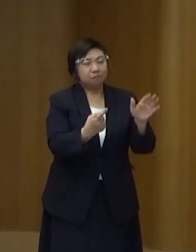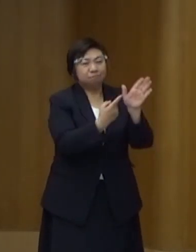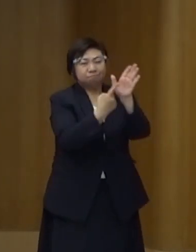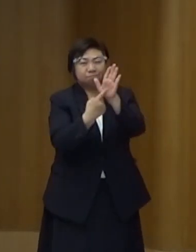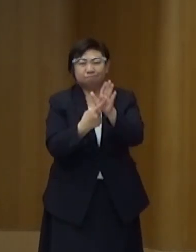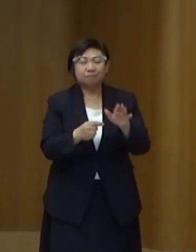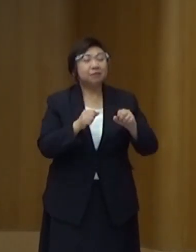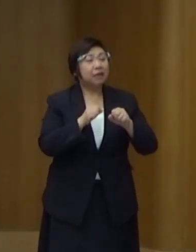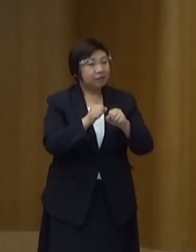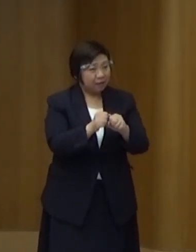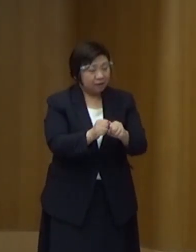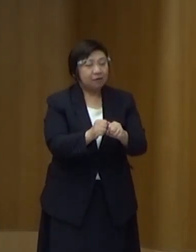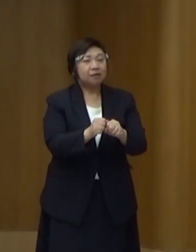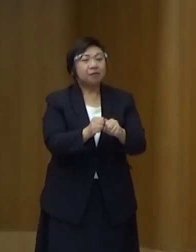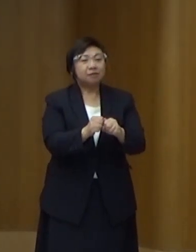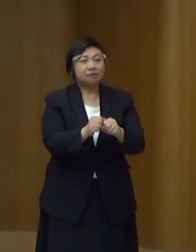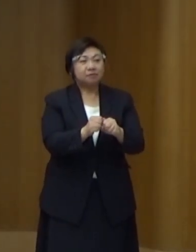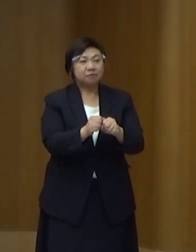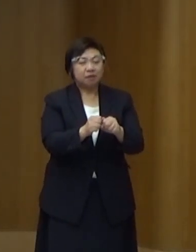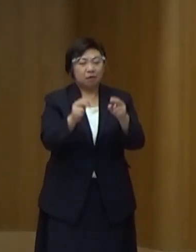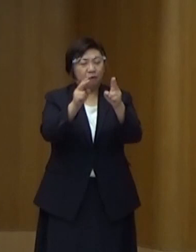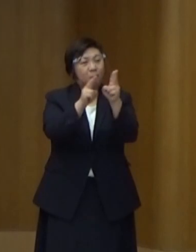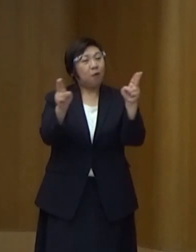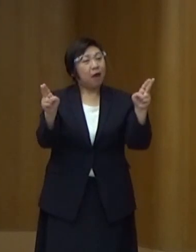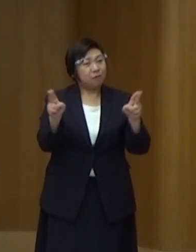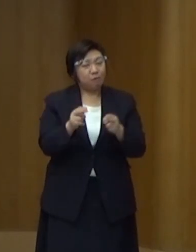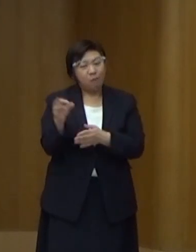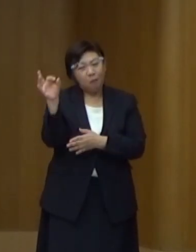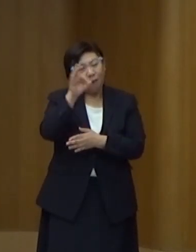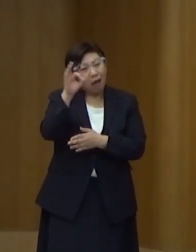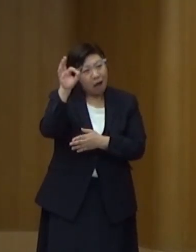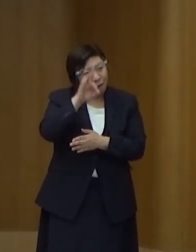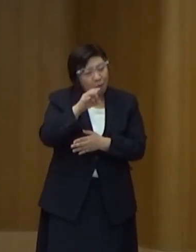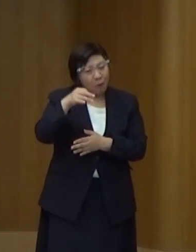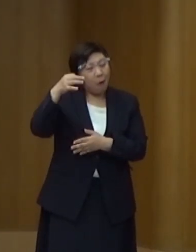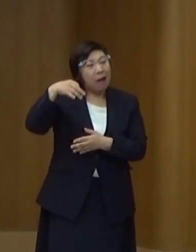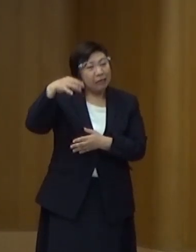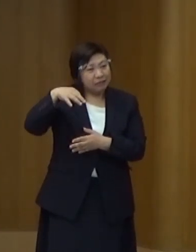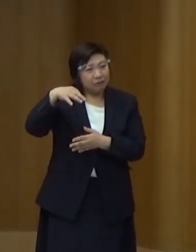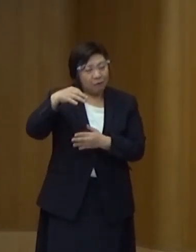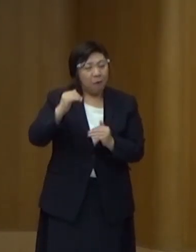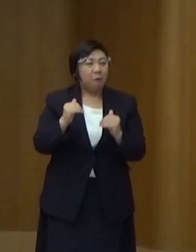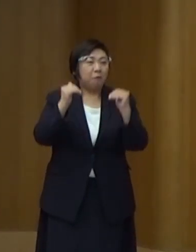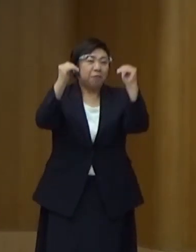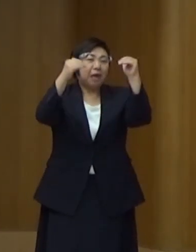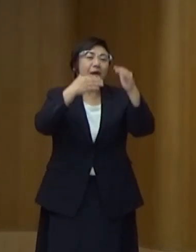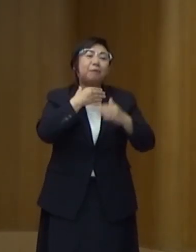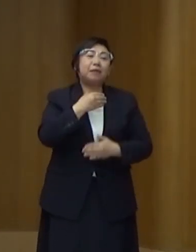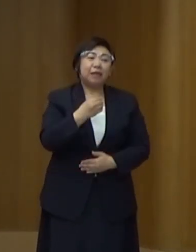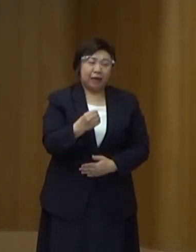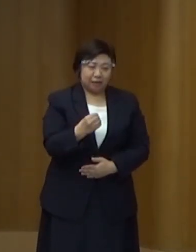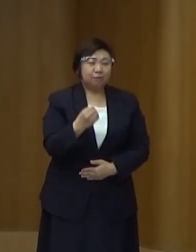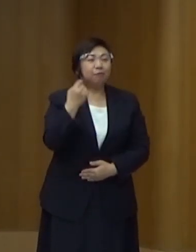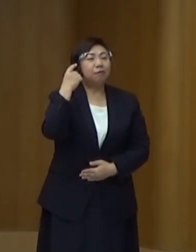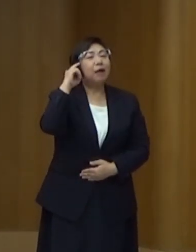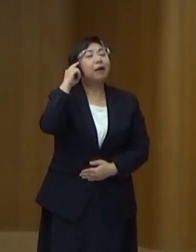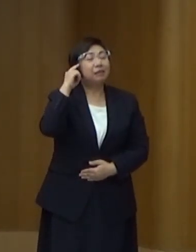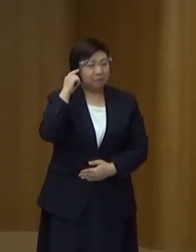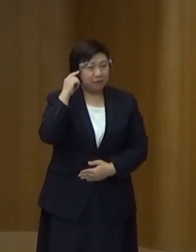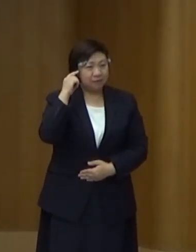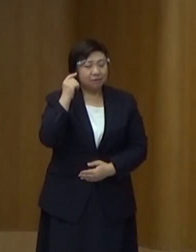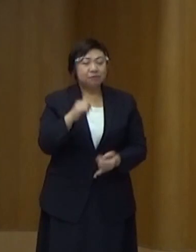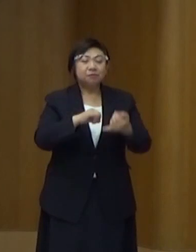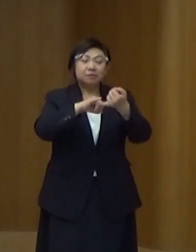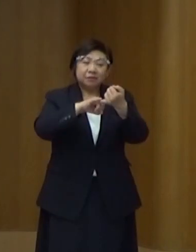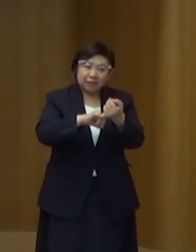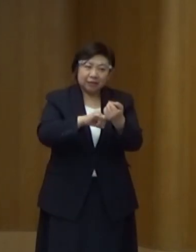ることによって、北海道の観光の価値、こういったものを高めたいというふうに考えてますので、ぜひ多くの